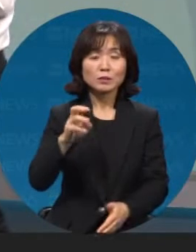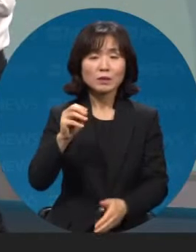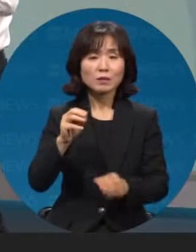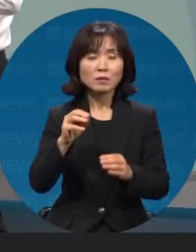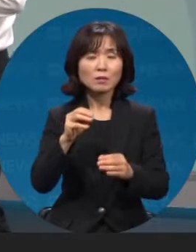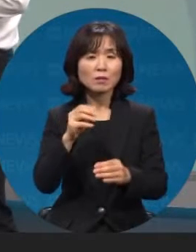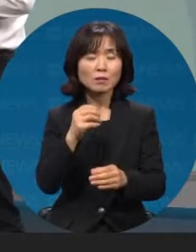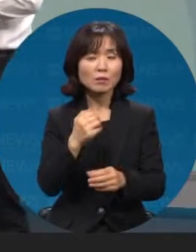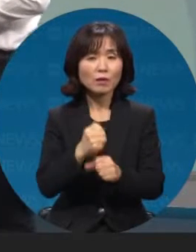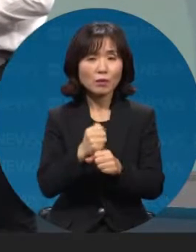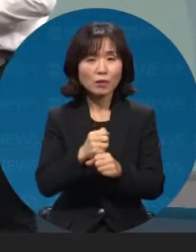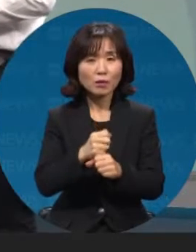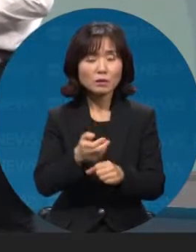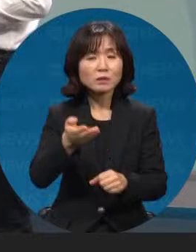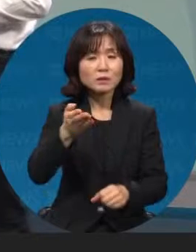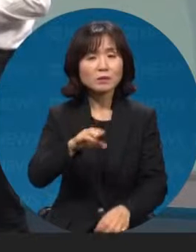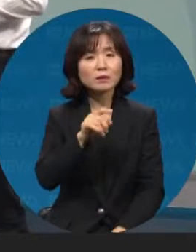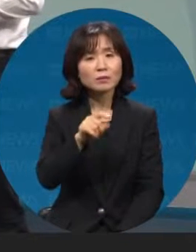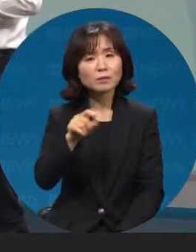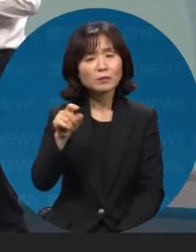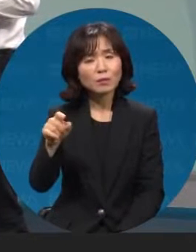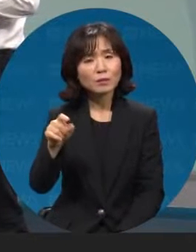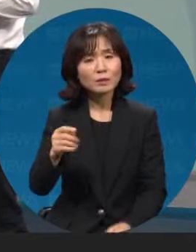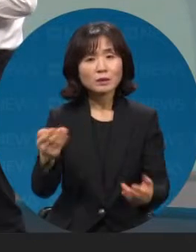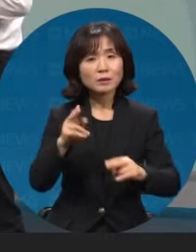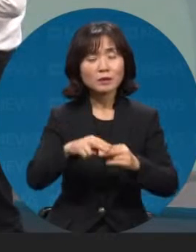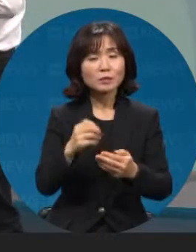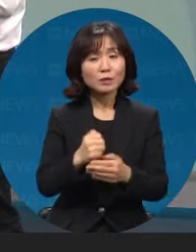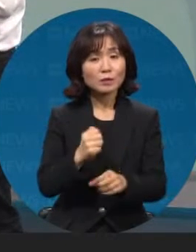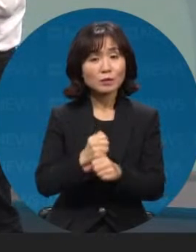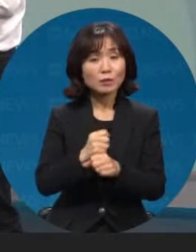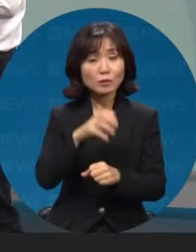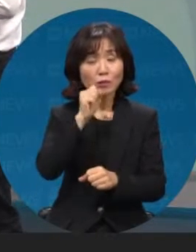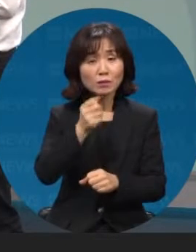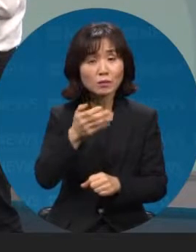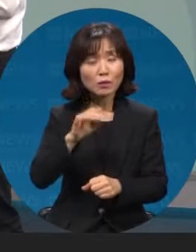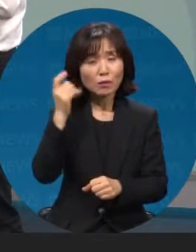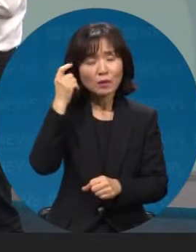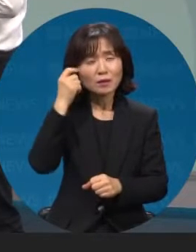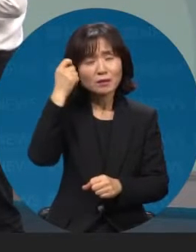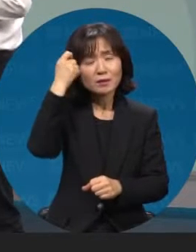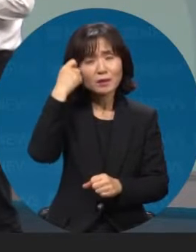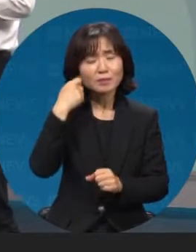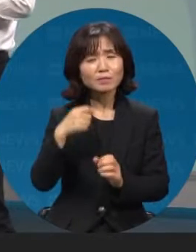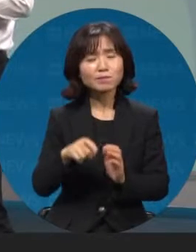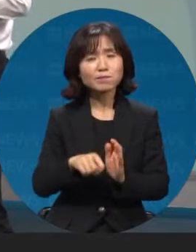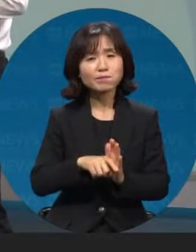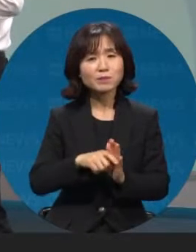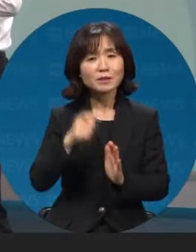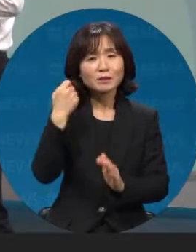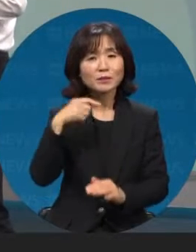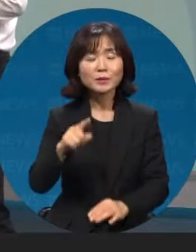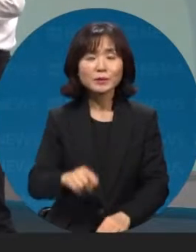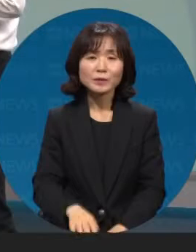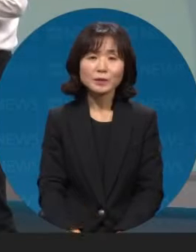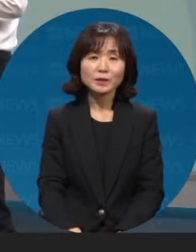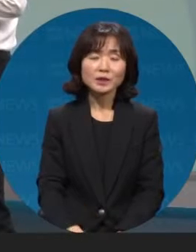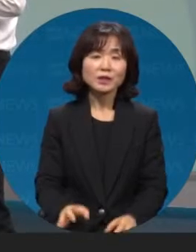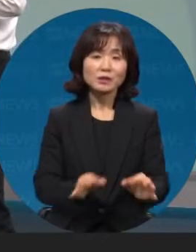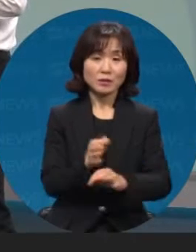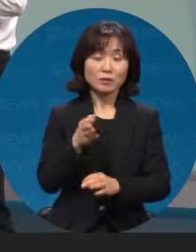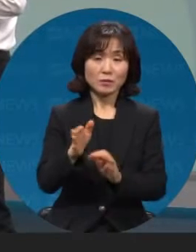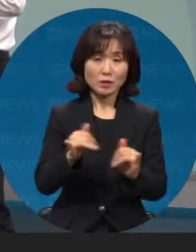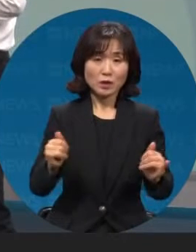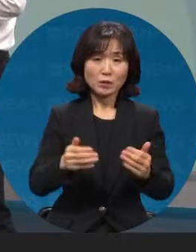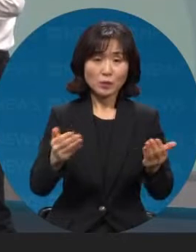만들지만 일자리 만드는 건 좋은 일인데 왜 약간 부정적인 뉘앙스로 끝나는 것 같죠 네 일단 경제전문가 와도